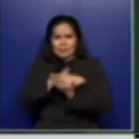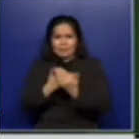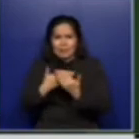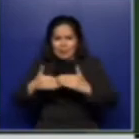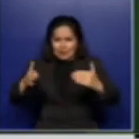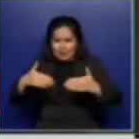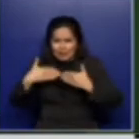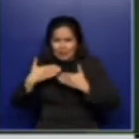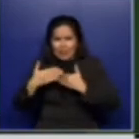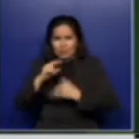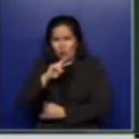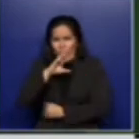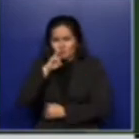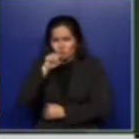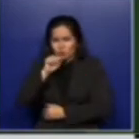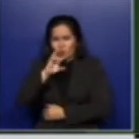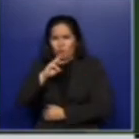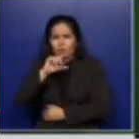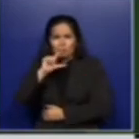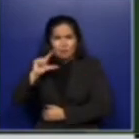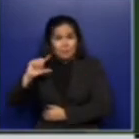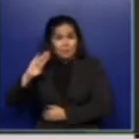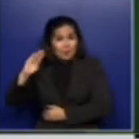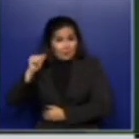าทในปี2564คือปีหน้า